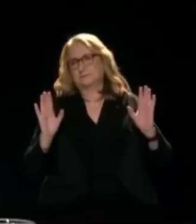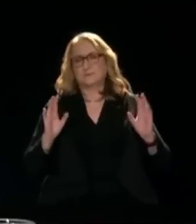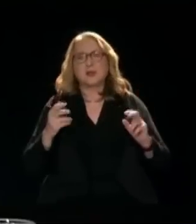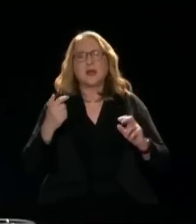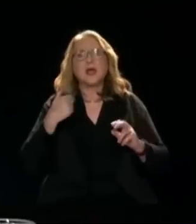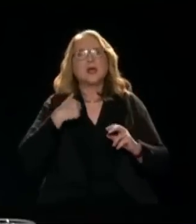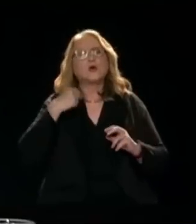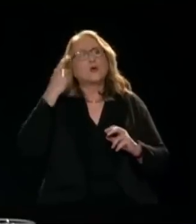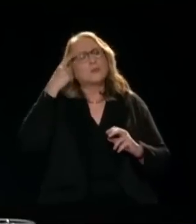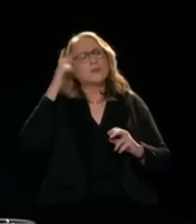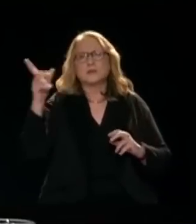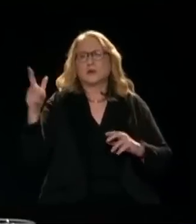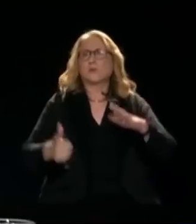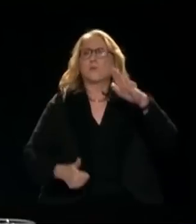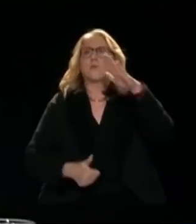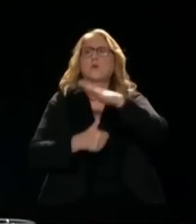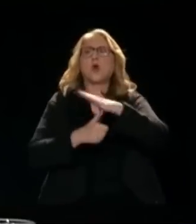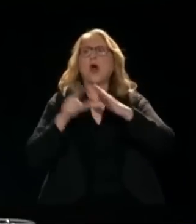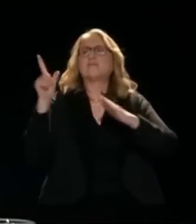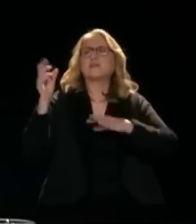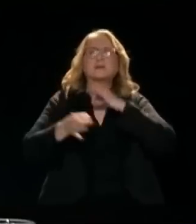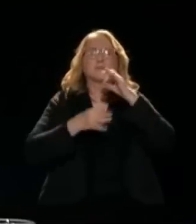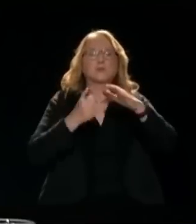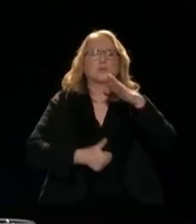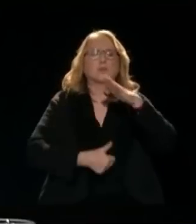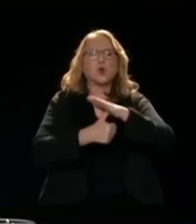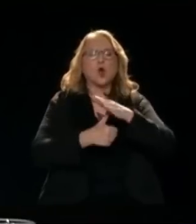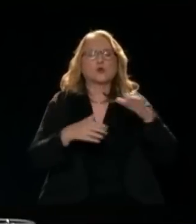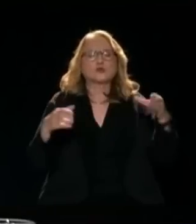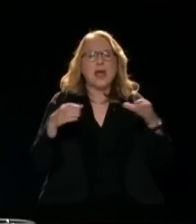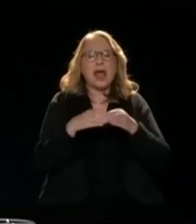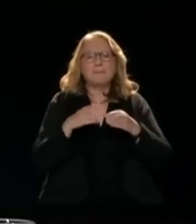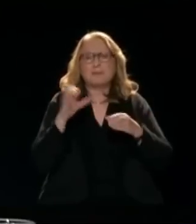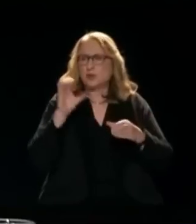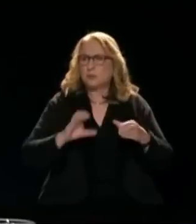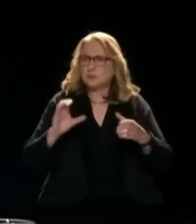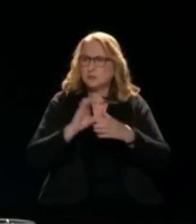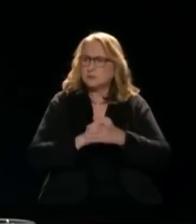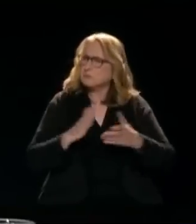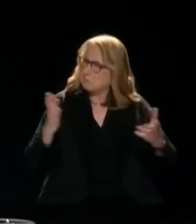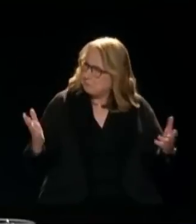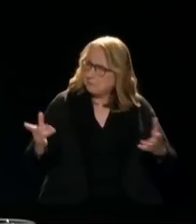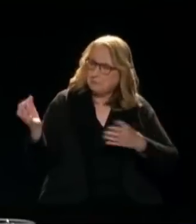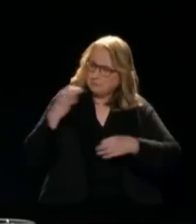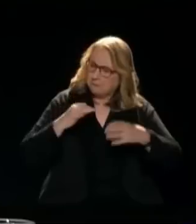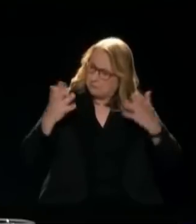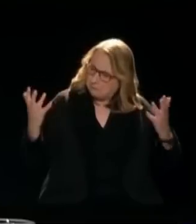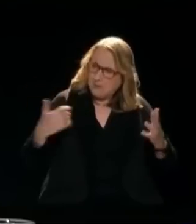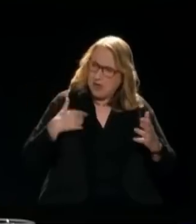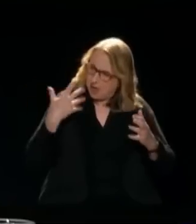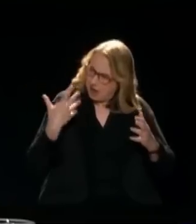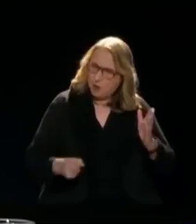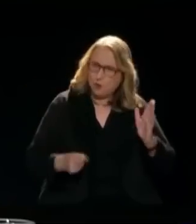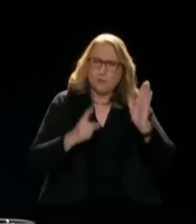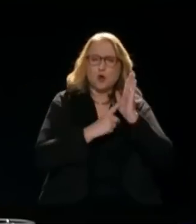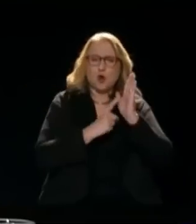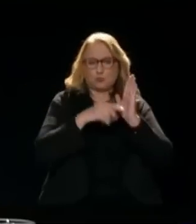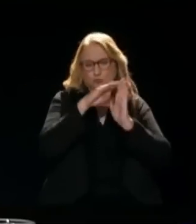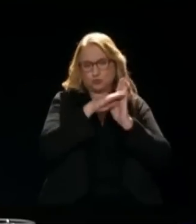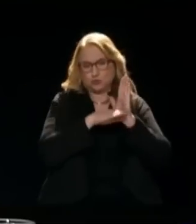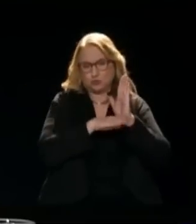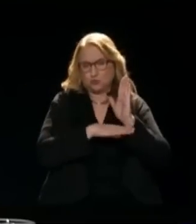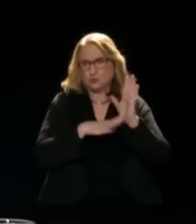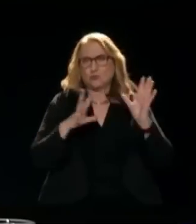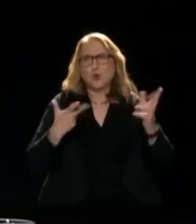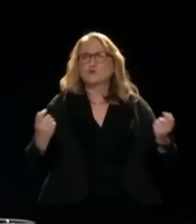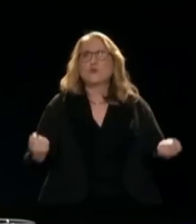φον ντερ Λάιεν δεν σημαίνει ότι δεν μπορεί να συμβεί στο νομικό πλαίσιο που έχουμε από τη Συνθήκη Λειτουργίας της Ευρωπαϊκής Ένωσης. Εμείς κοιτάμε το